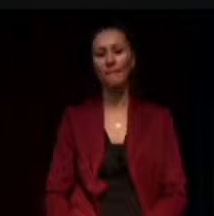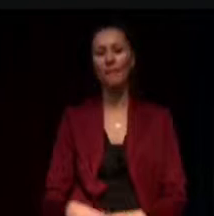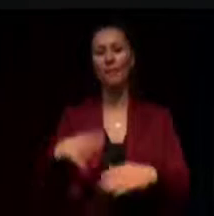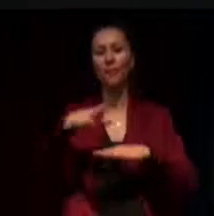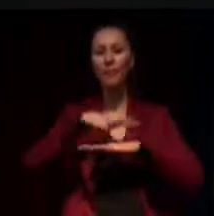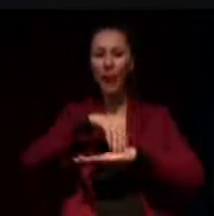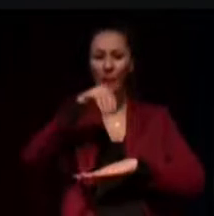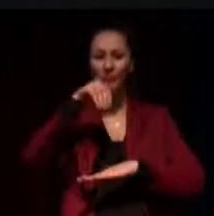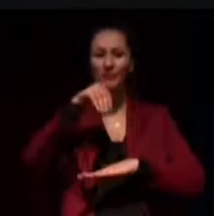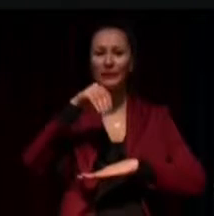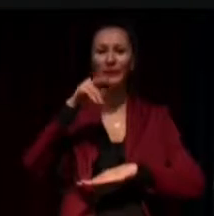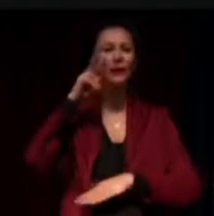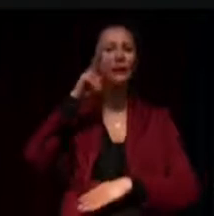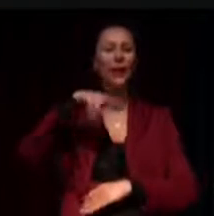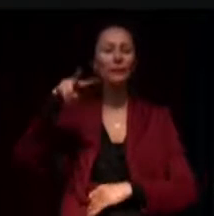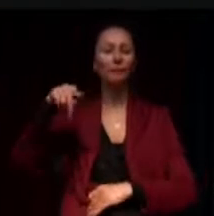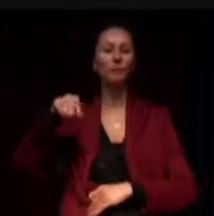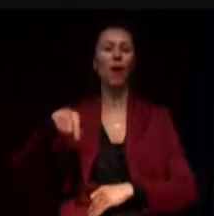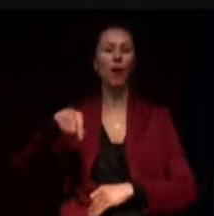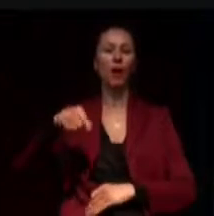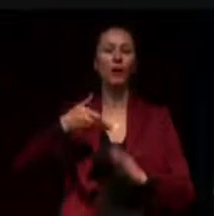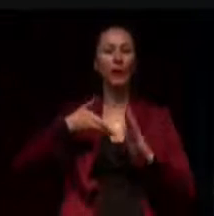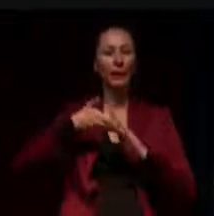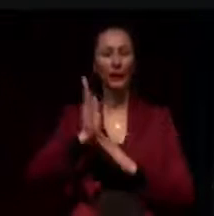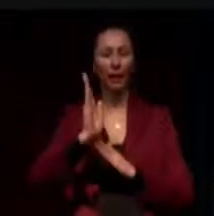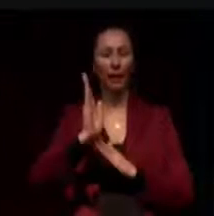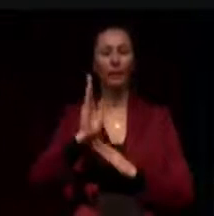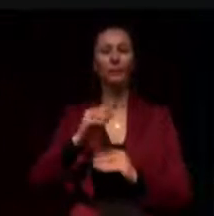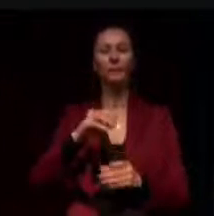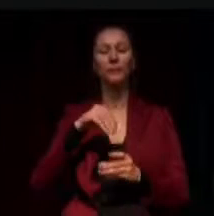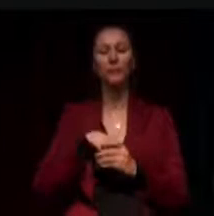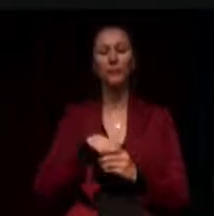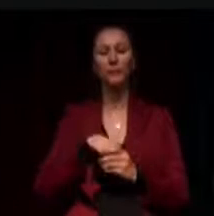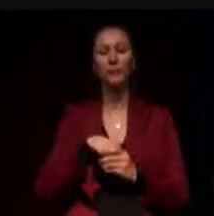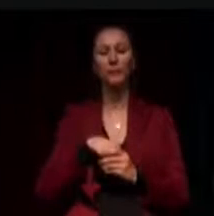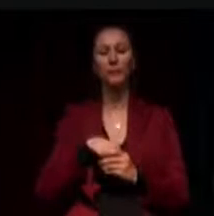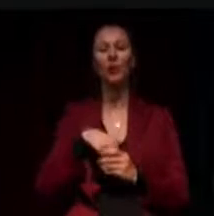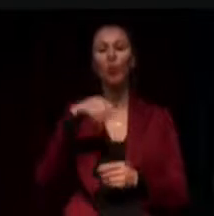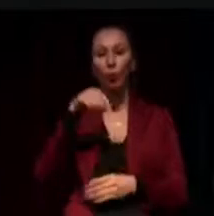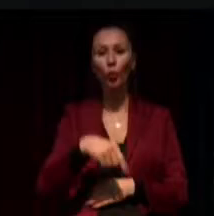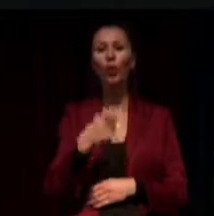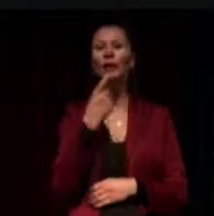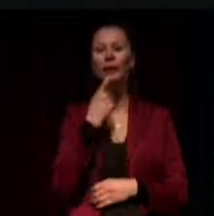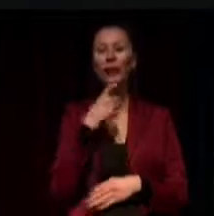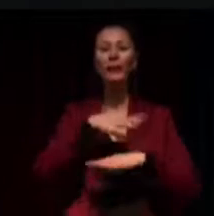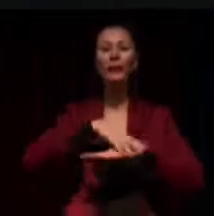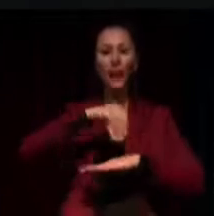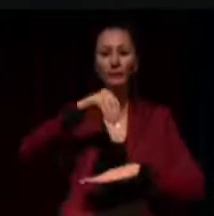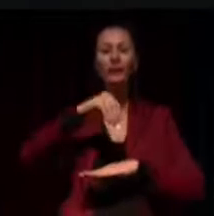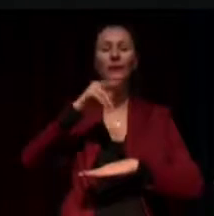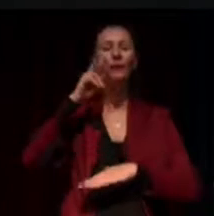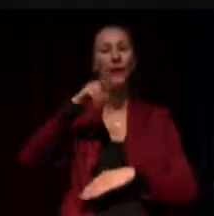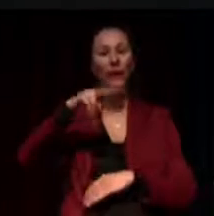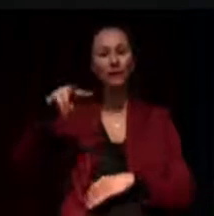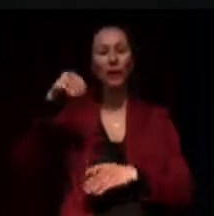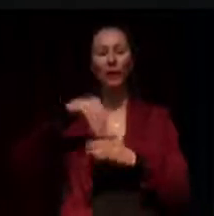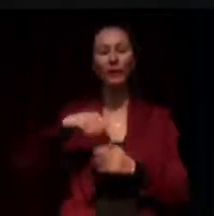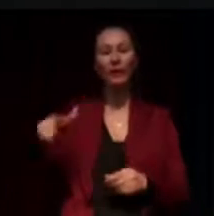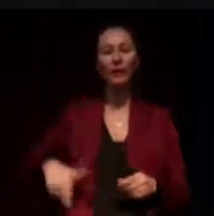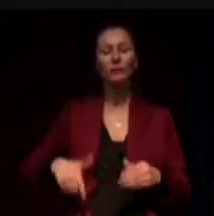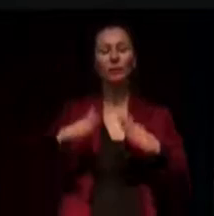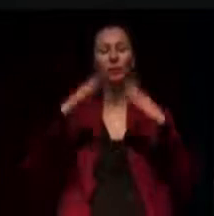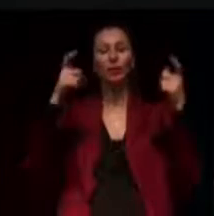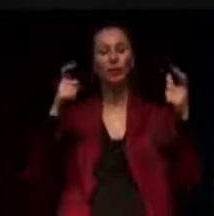Temsil tanıtma giderleri. Evet. Bu yıl temsil ve tanıtma giderlerine